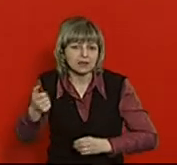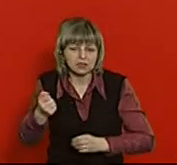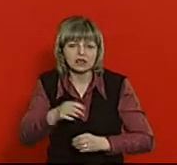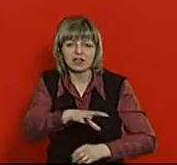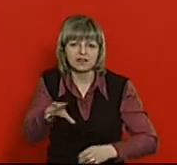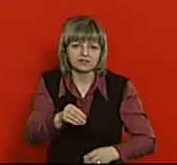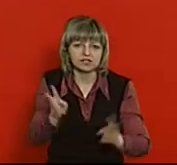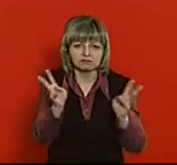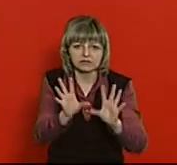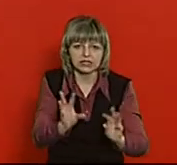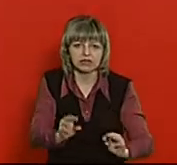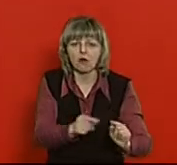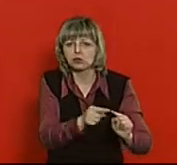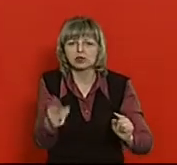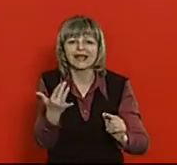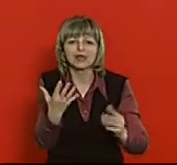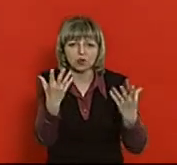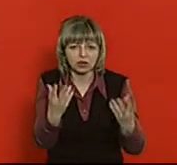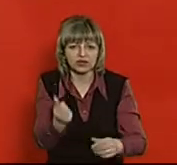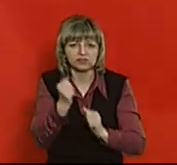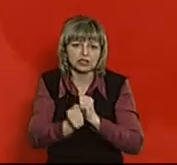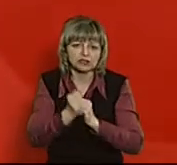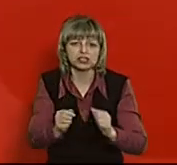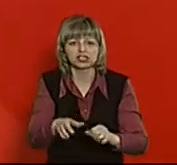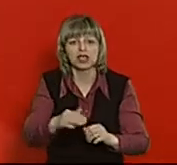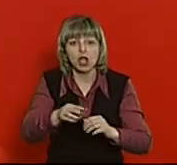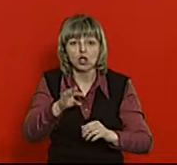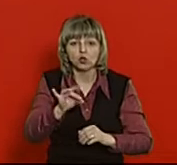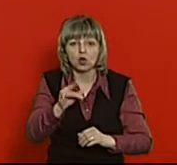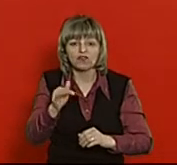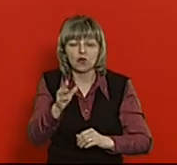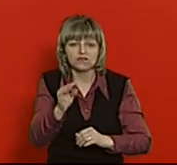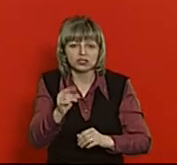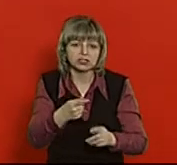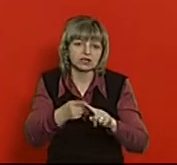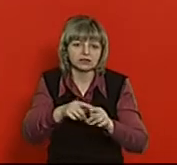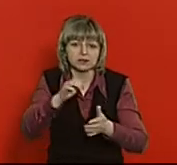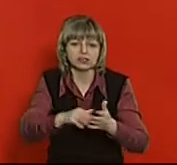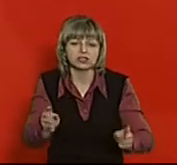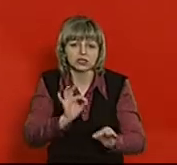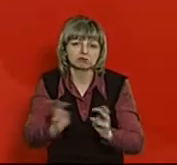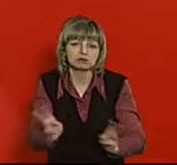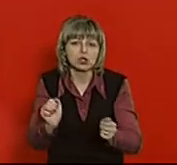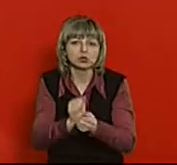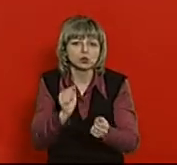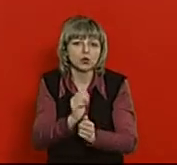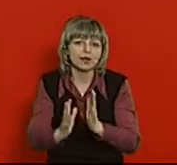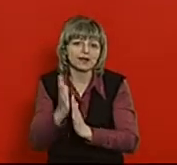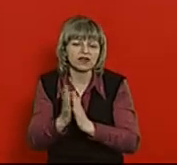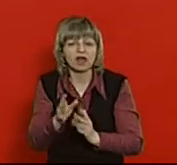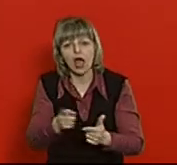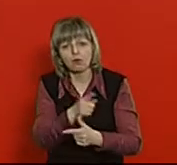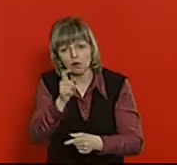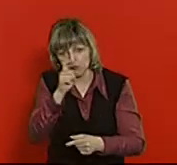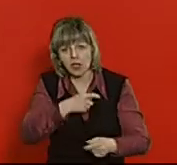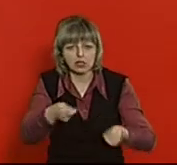Усіх їх ліквідували впродовж декількох днів. Найчастіше торфовища загораються через спалювання поблизу сухої трави чи необережного поводження з